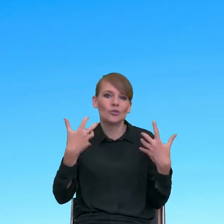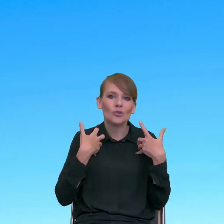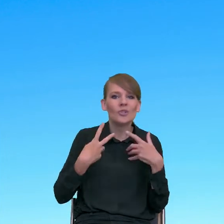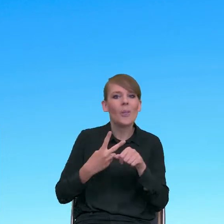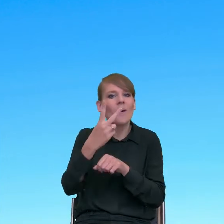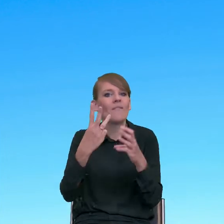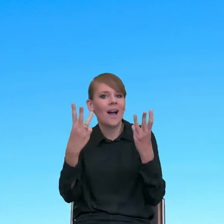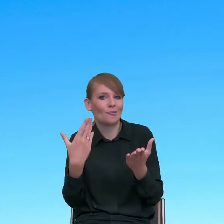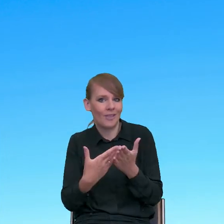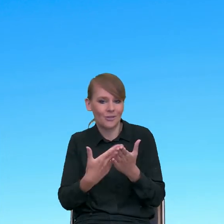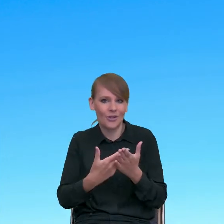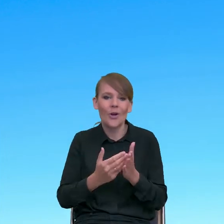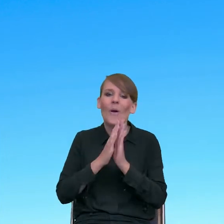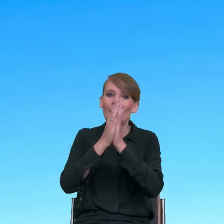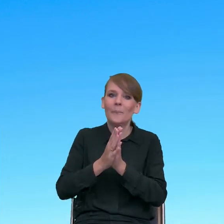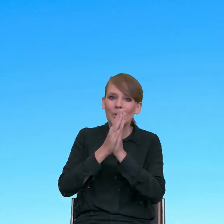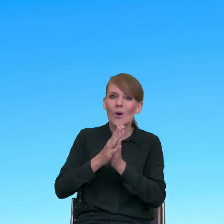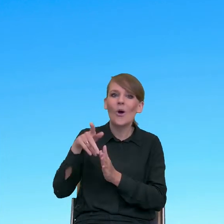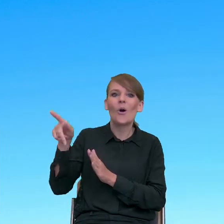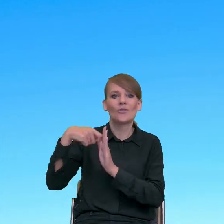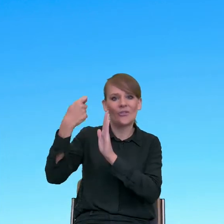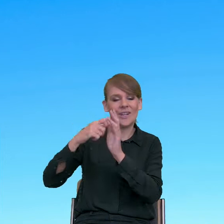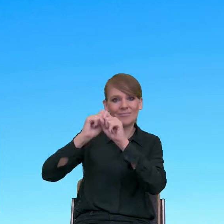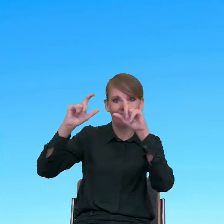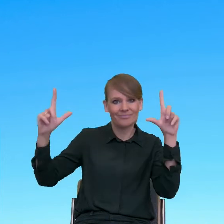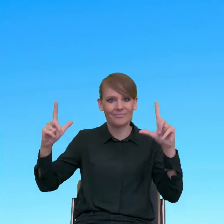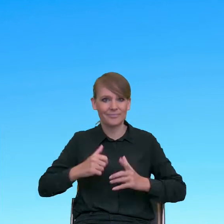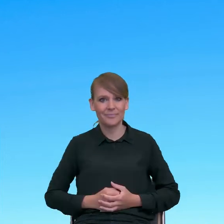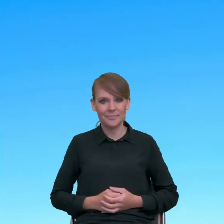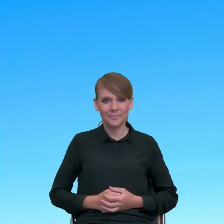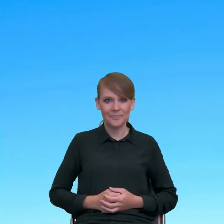życiu. Bardzo proszę o emisję materiału.